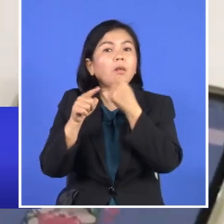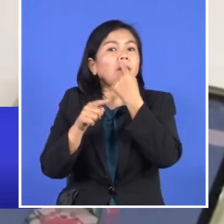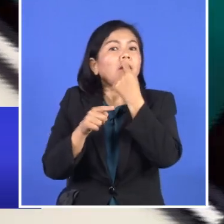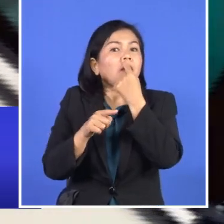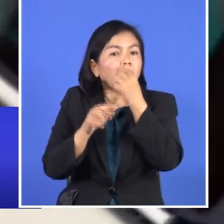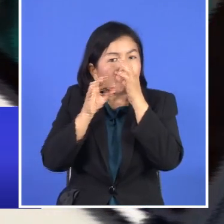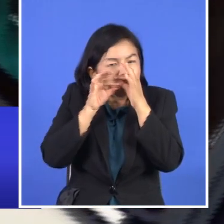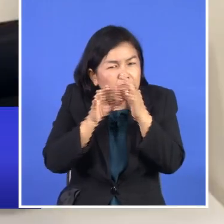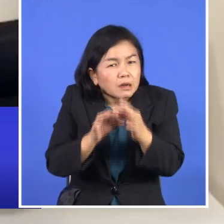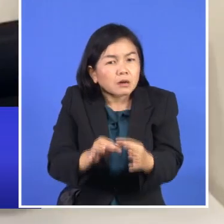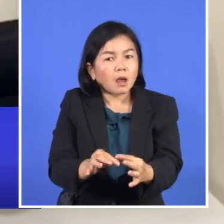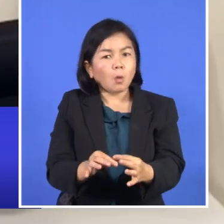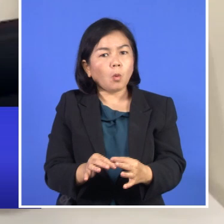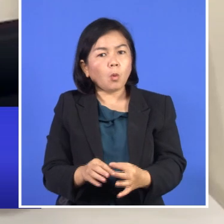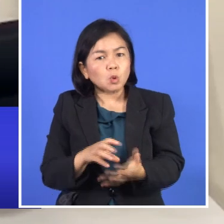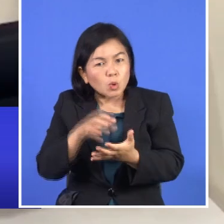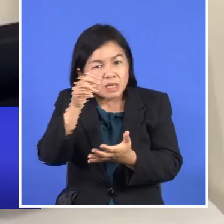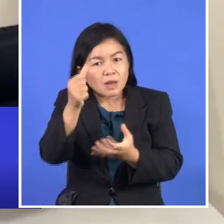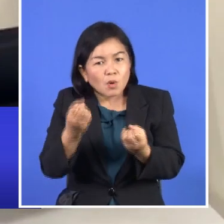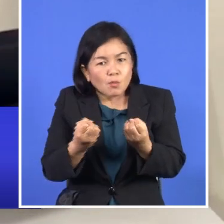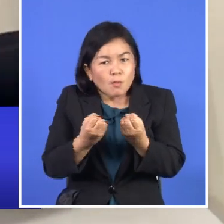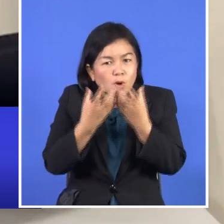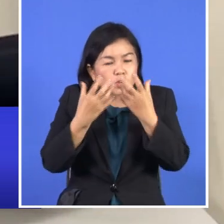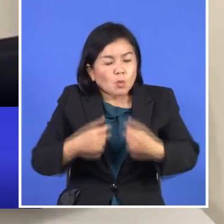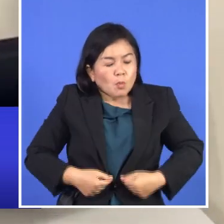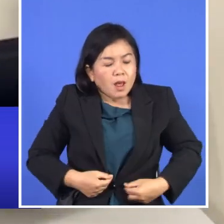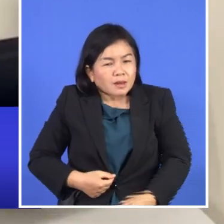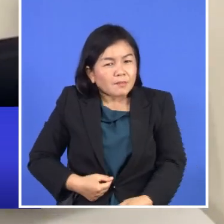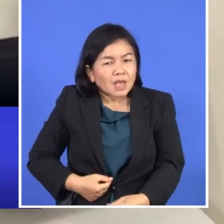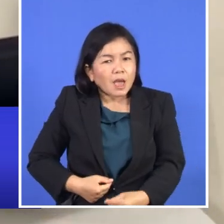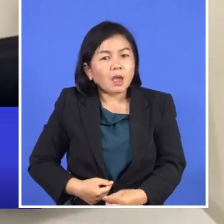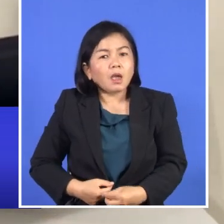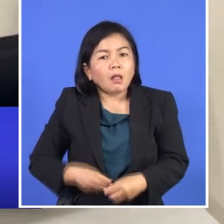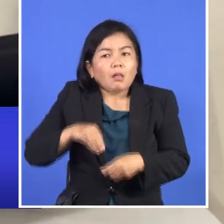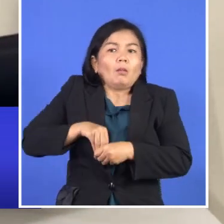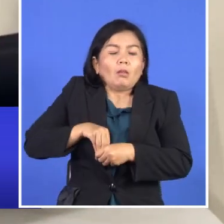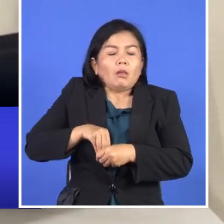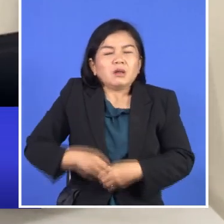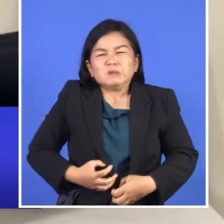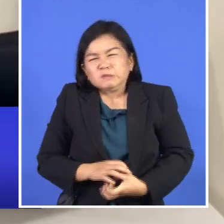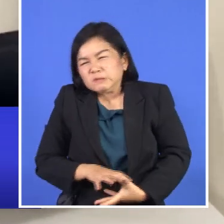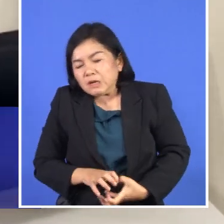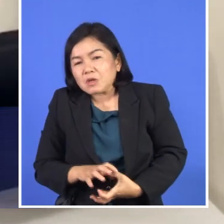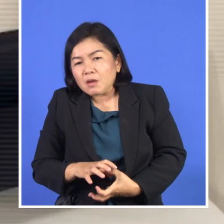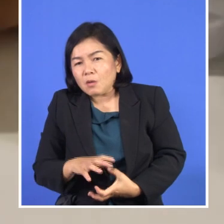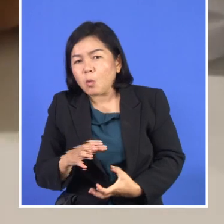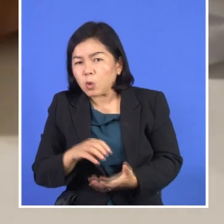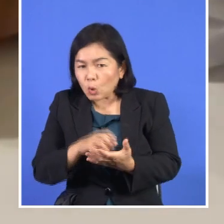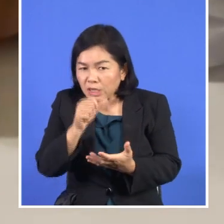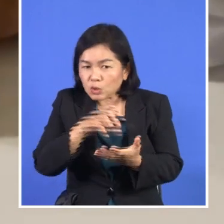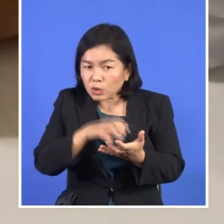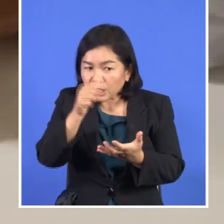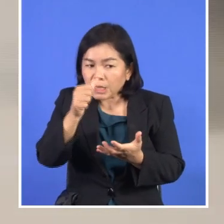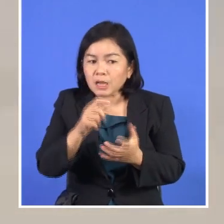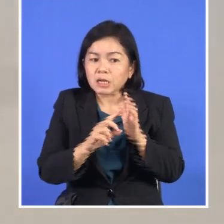ไปมานี่โชคดีไม่ไปอุดตันที่ลำไส้ไม่ไปอุดตันท่อทางเดินน้ำดีนั่นทำให้ไม่สบายท้องปวดท้องนะคะถ้าเคลื่อนไปส่วนบ